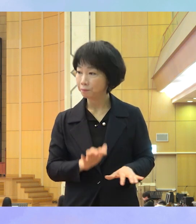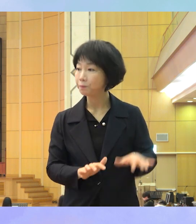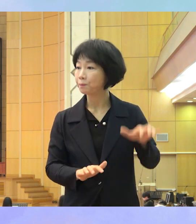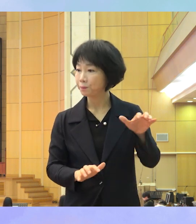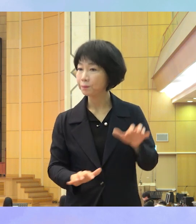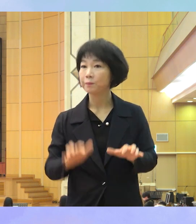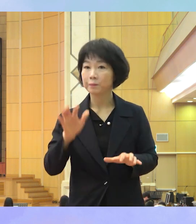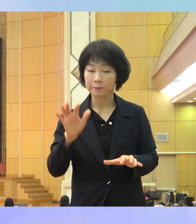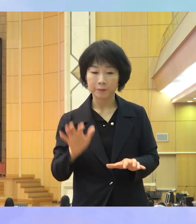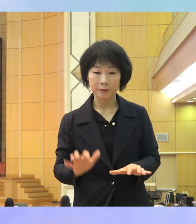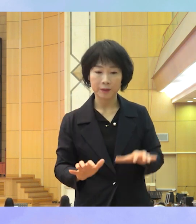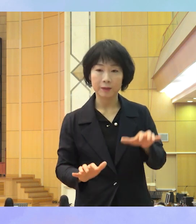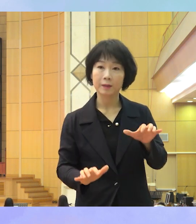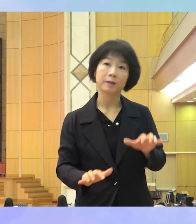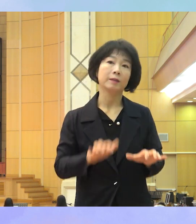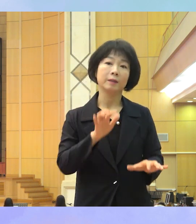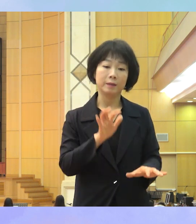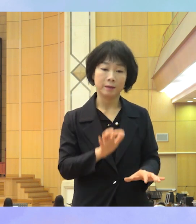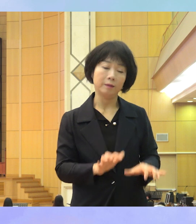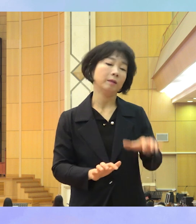찬양합니다. 새